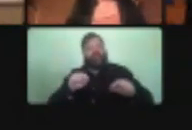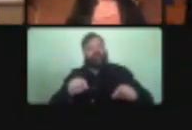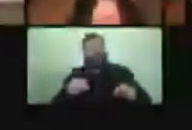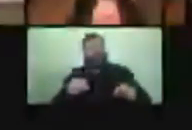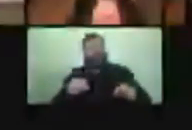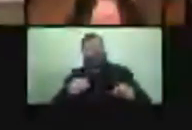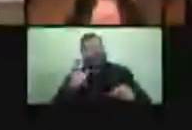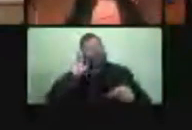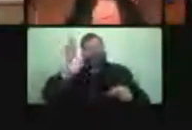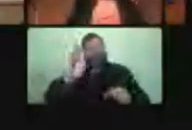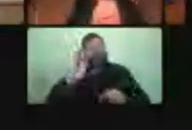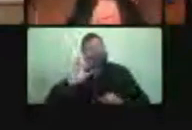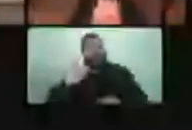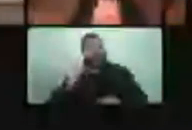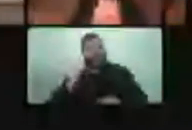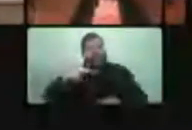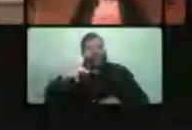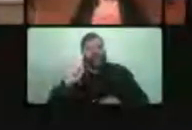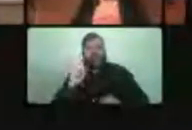kuhusiana na